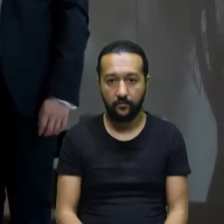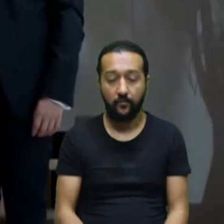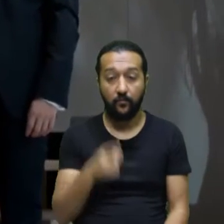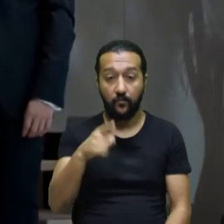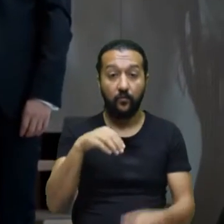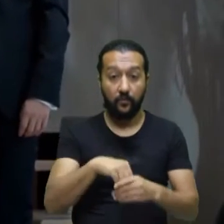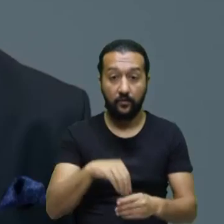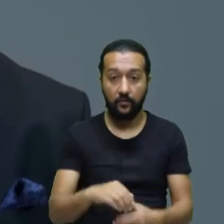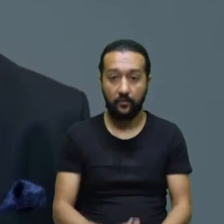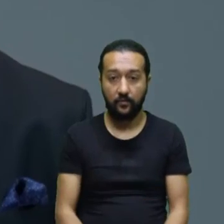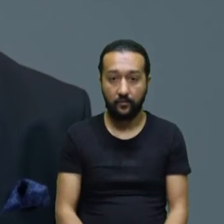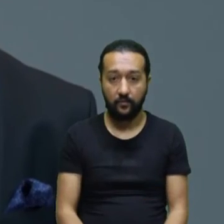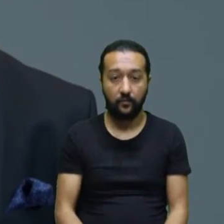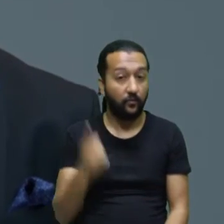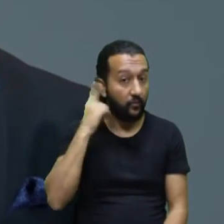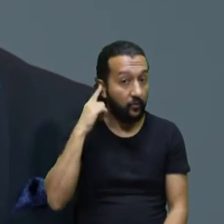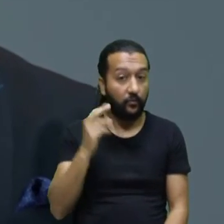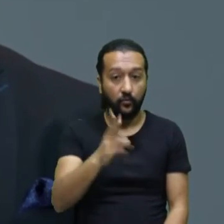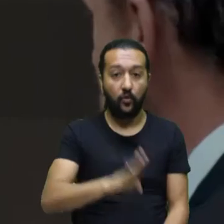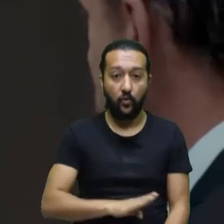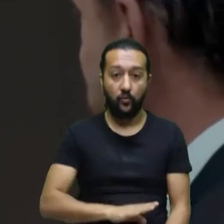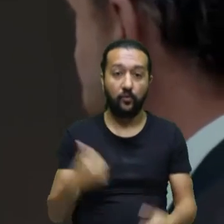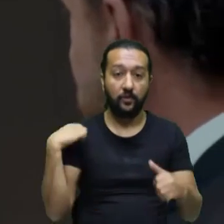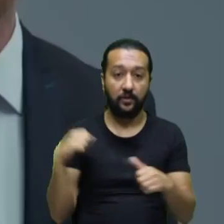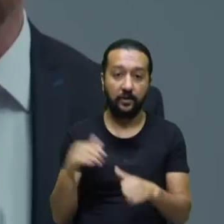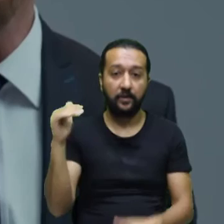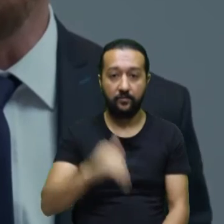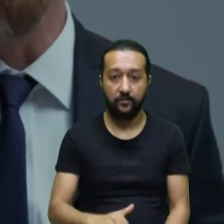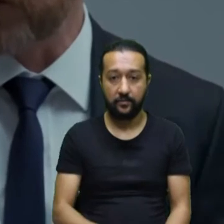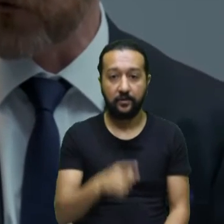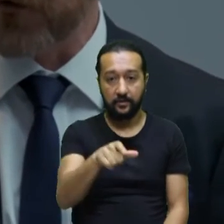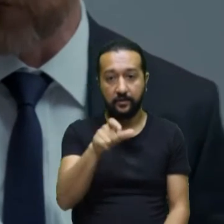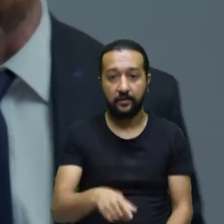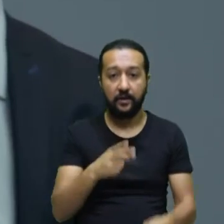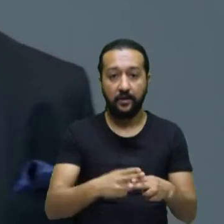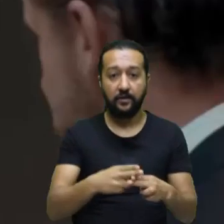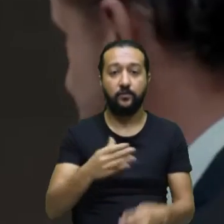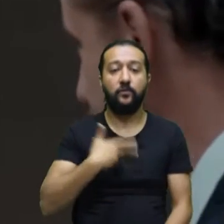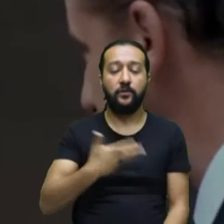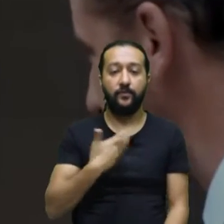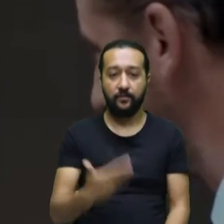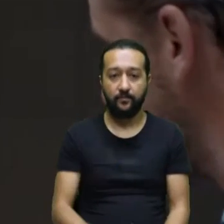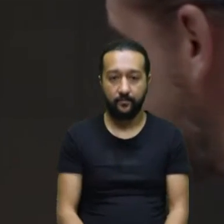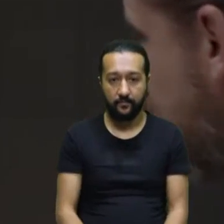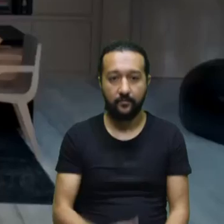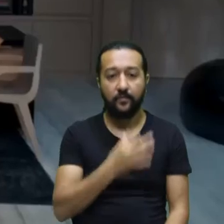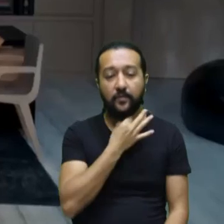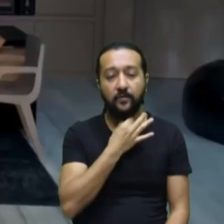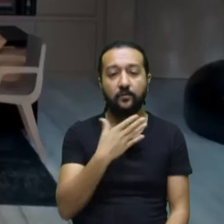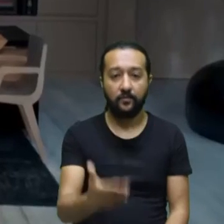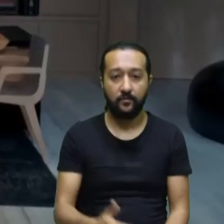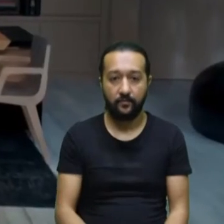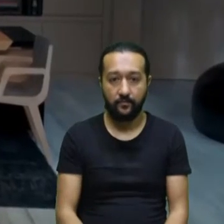Bu arada tokalaştılar. Duydum ki oğlunuz geri dönmüş. Sizin adınıza çok sevindim. Teşekkür